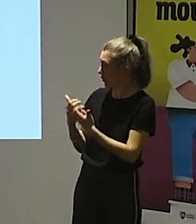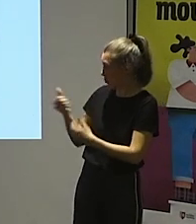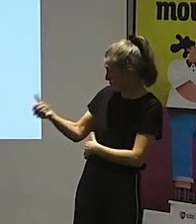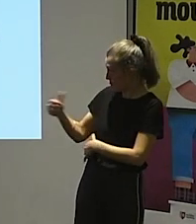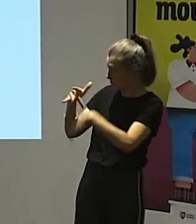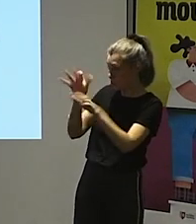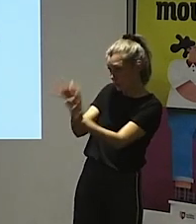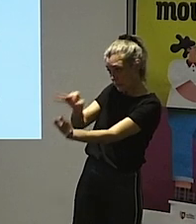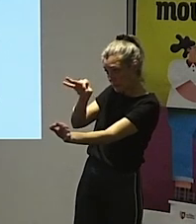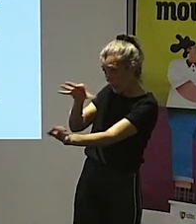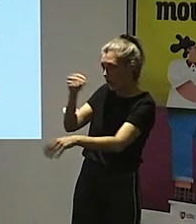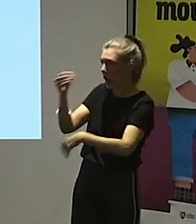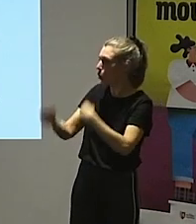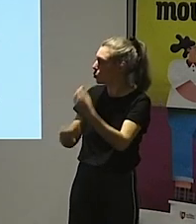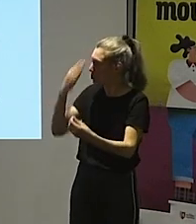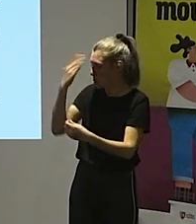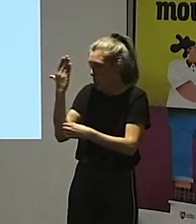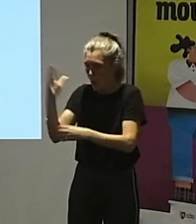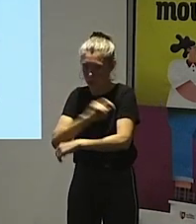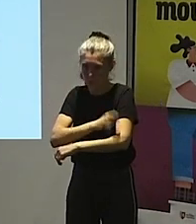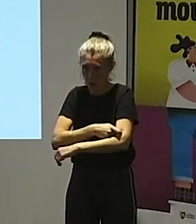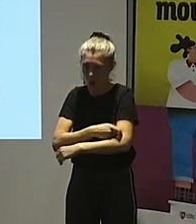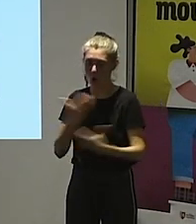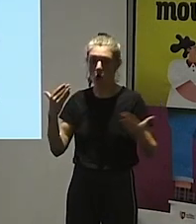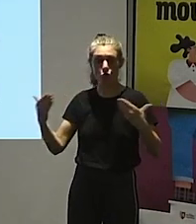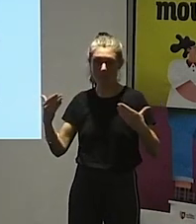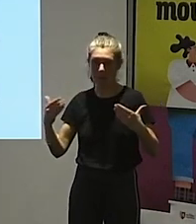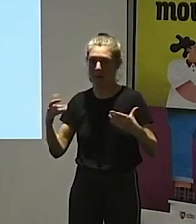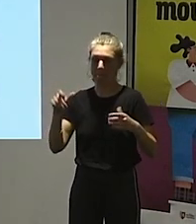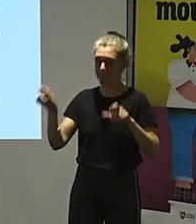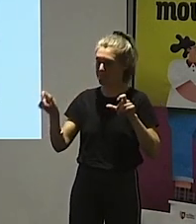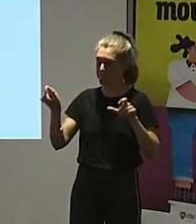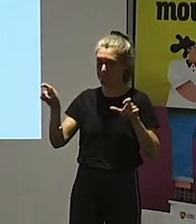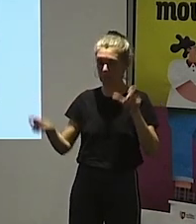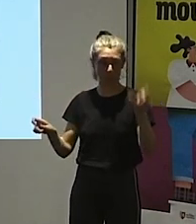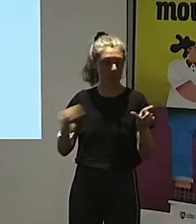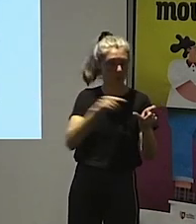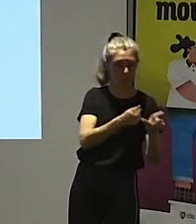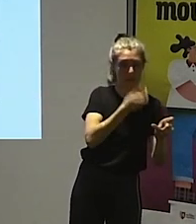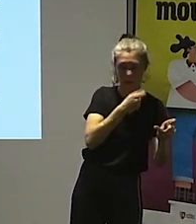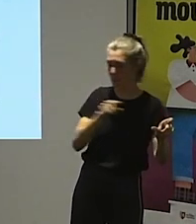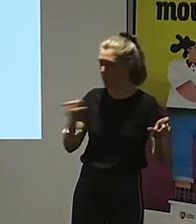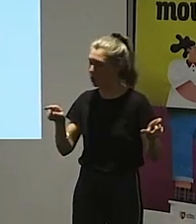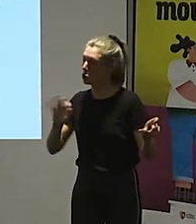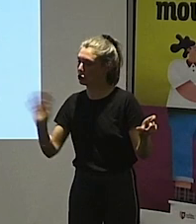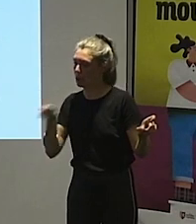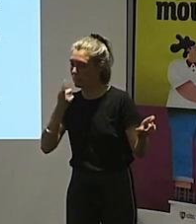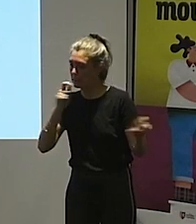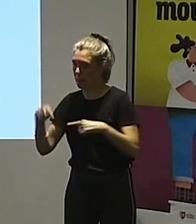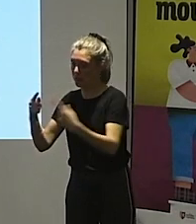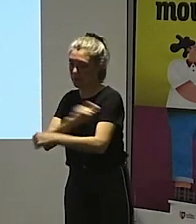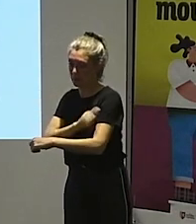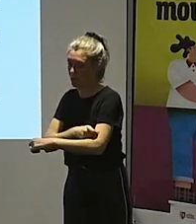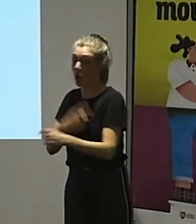tir à l'arc ou d'autres disciplines, et que vous prenez des personnes qui ont utilisé un antidépresseur, là vous regardez le taux d'acide gras, les